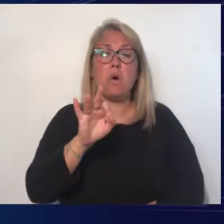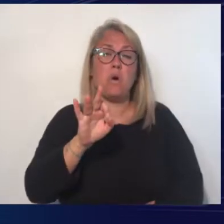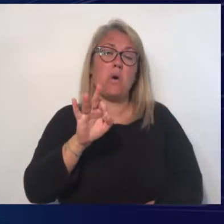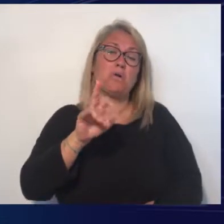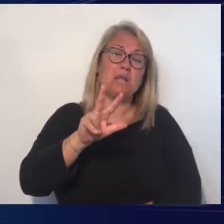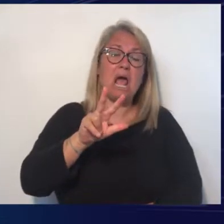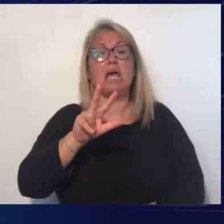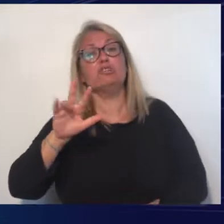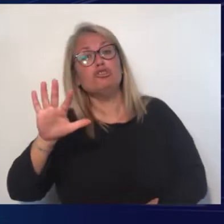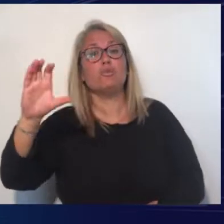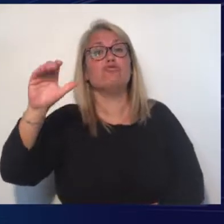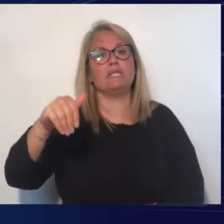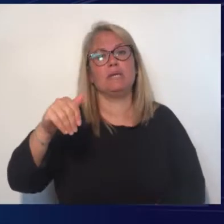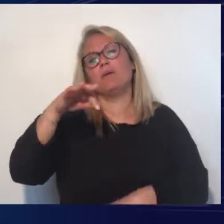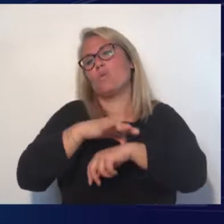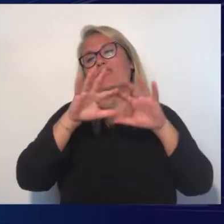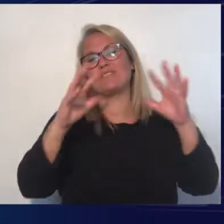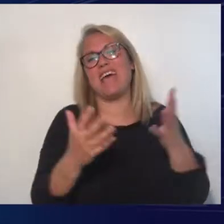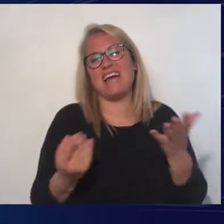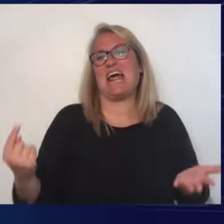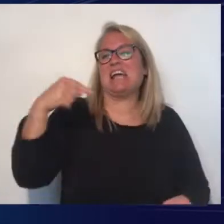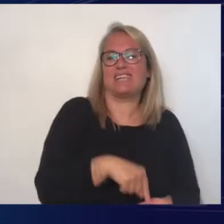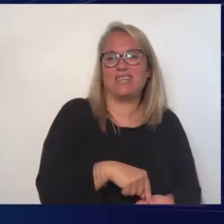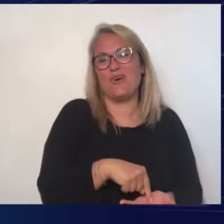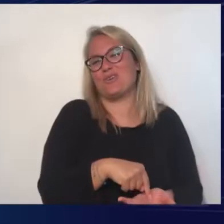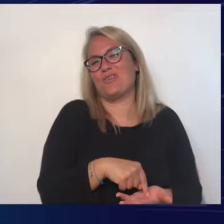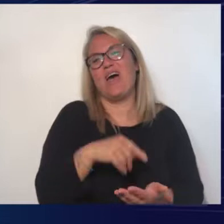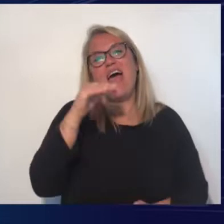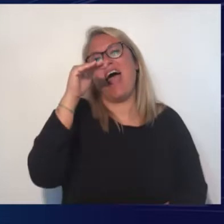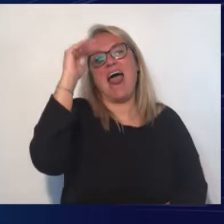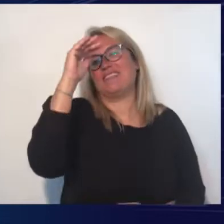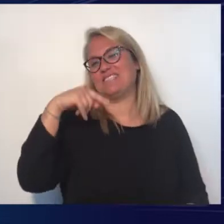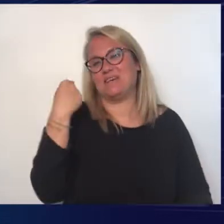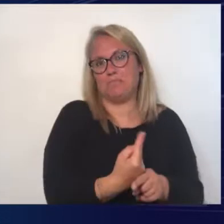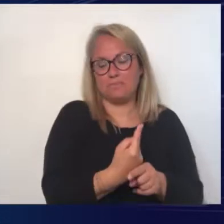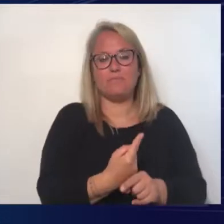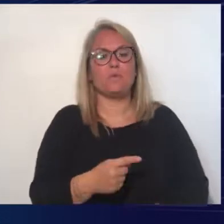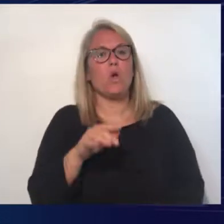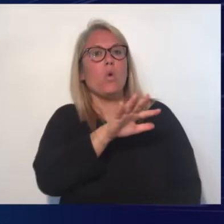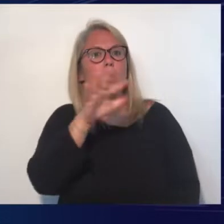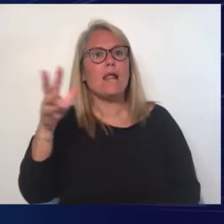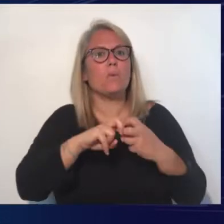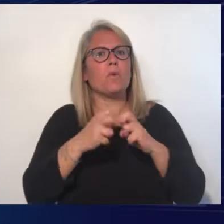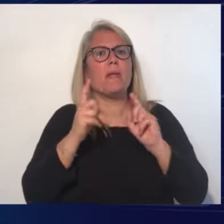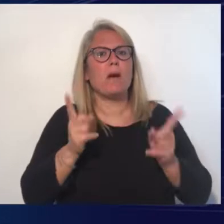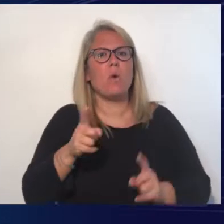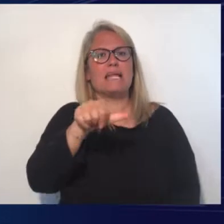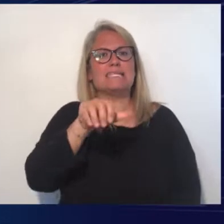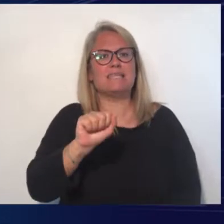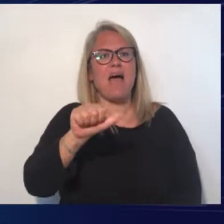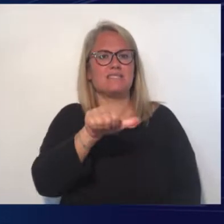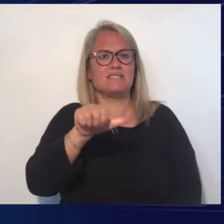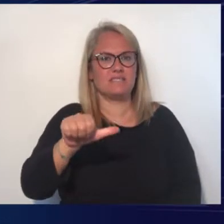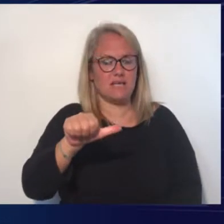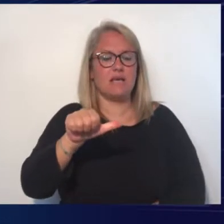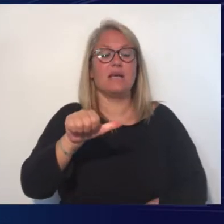la loro altezza naturale. Un altro fenomeno che succede è la SAS, la Space Adaptation Syndrome, che è una sindrome